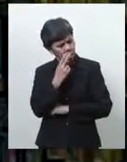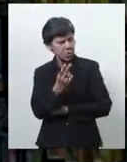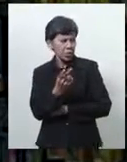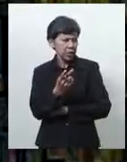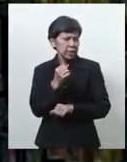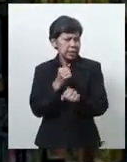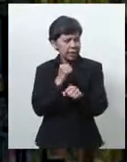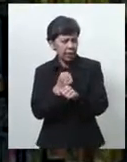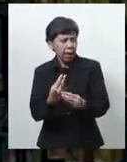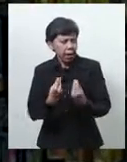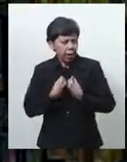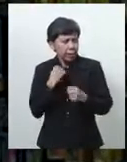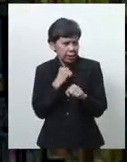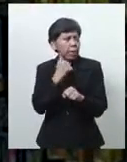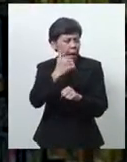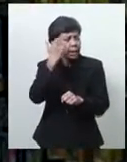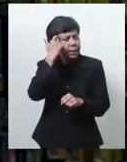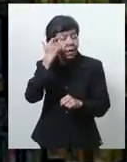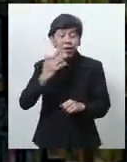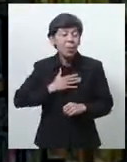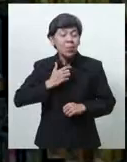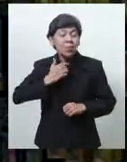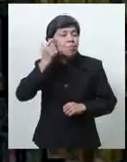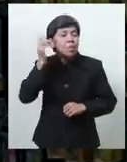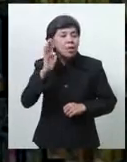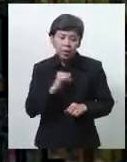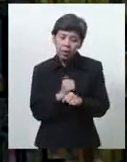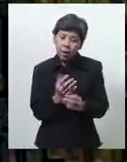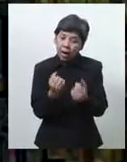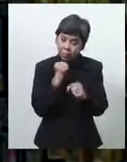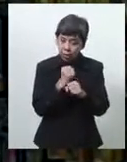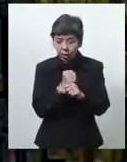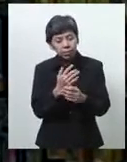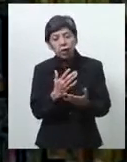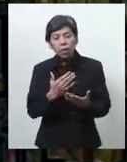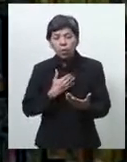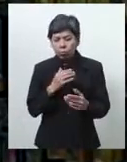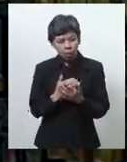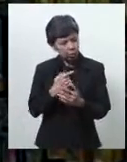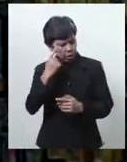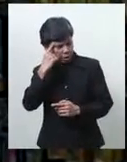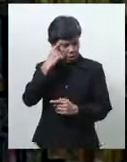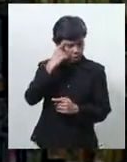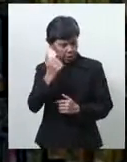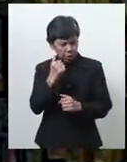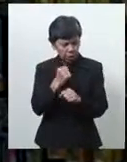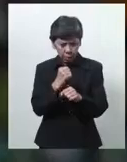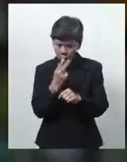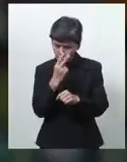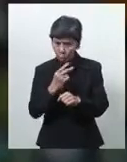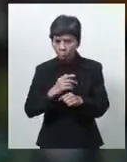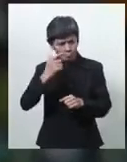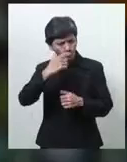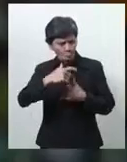เขาน่าจะทำให้งานให้ผมได้แล้วผมก็ไม่ได้คิดว่าเขาจะเอาเขามาทำเป็นแรงงานผมต้องการมันสมองเขา